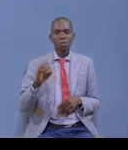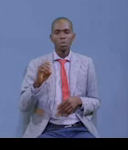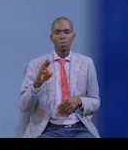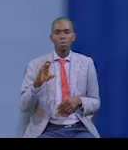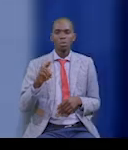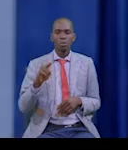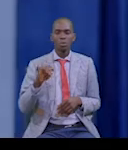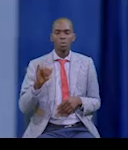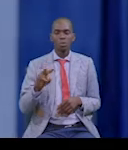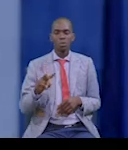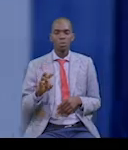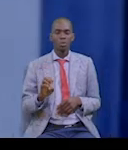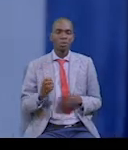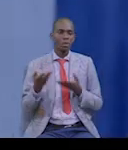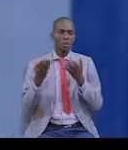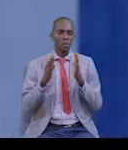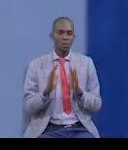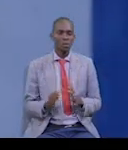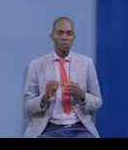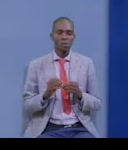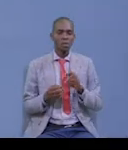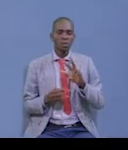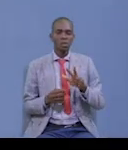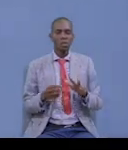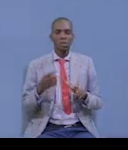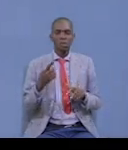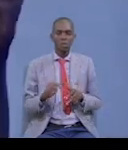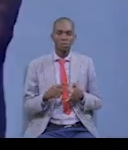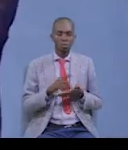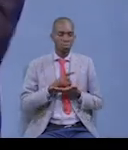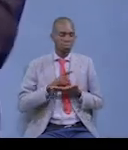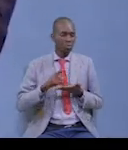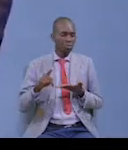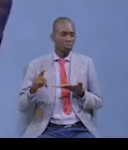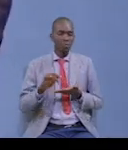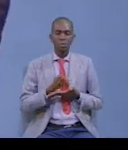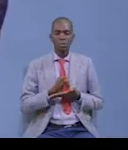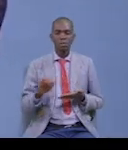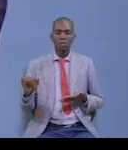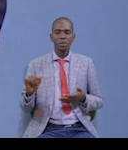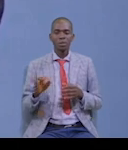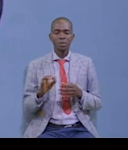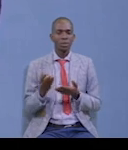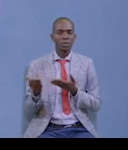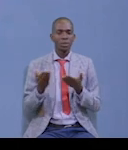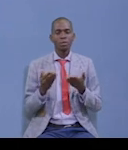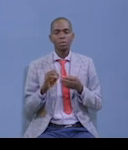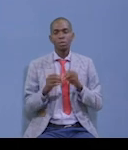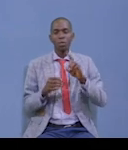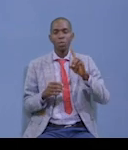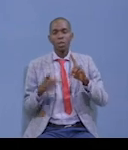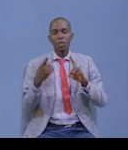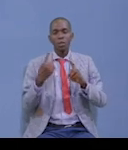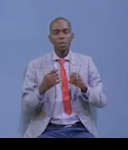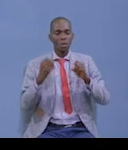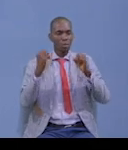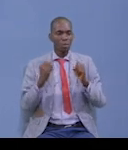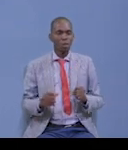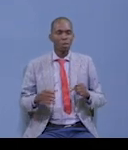the purifying service. మూడవది పవిత్రపరచు సేవ. Number 1, the powerful spirit.